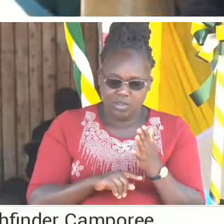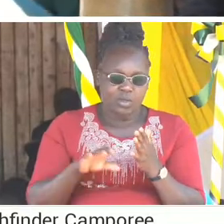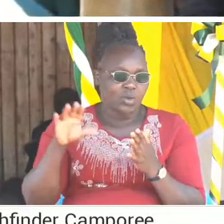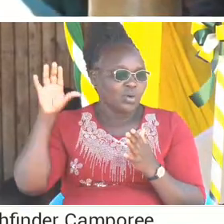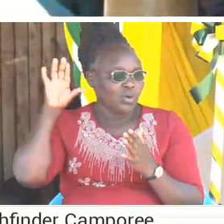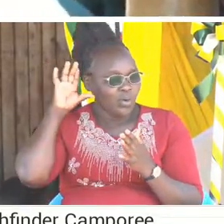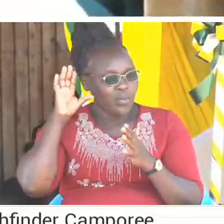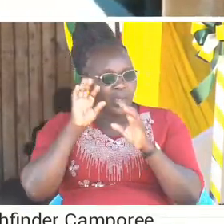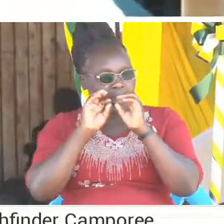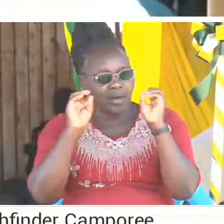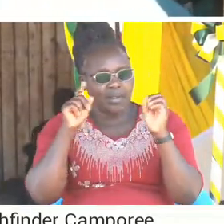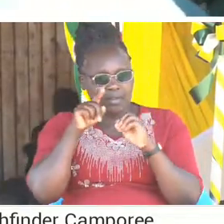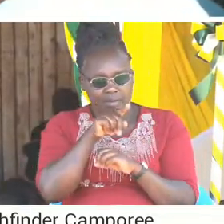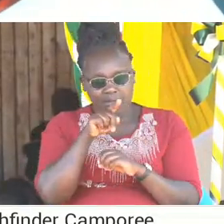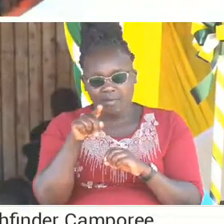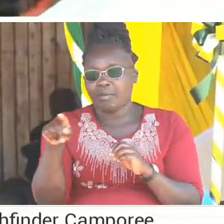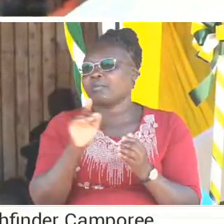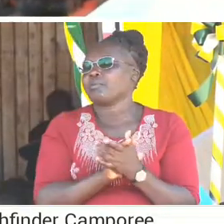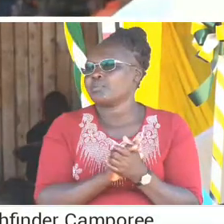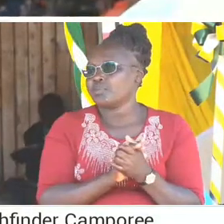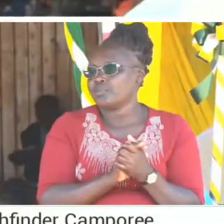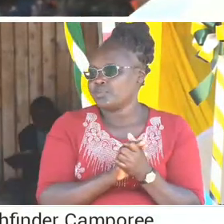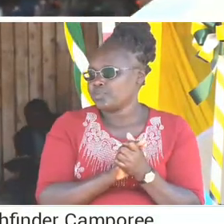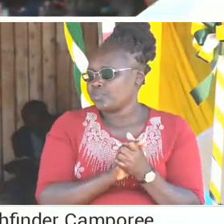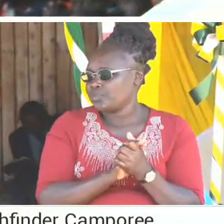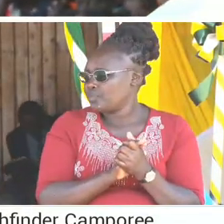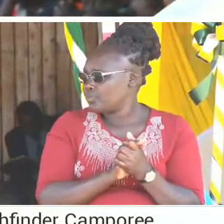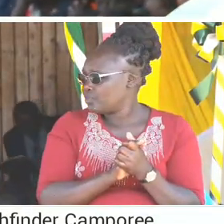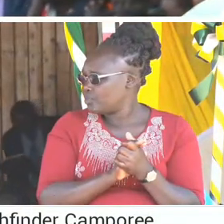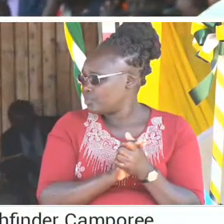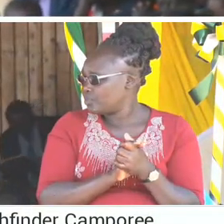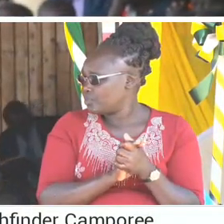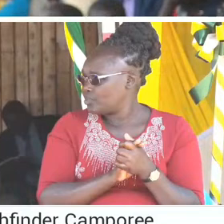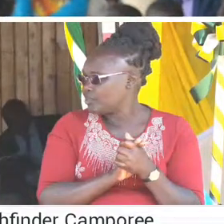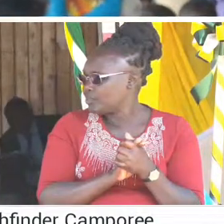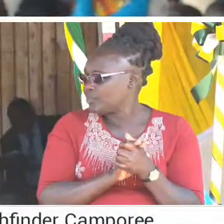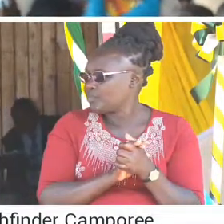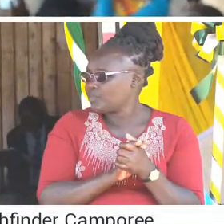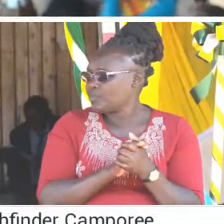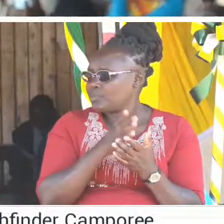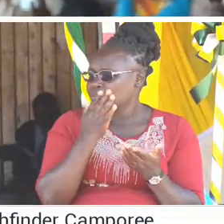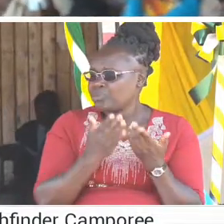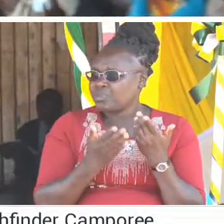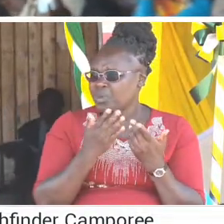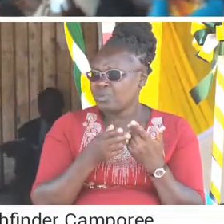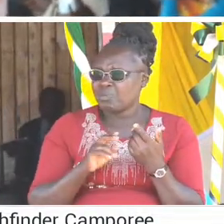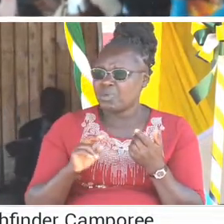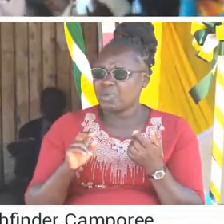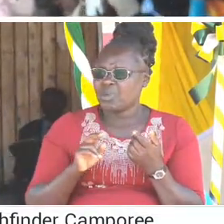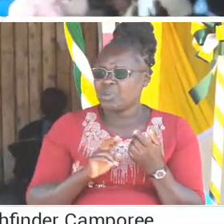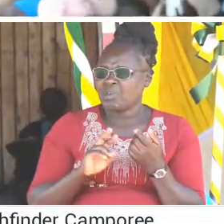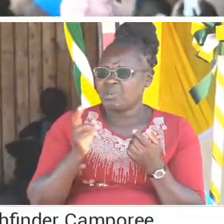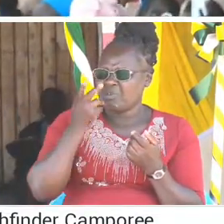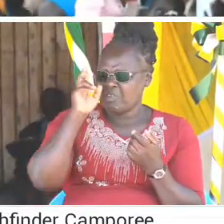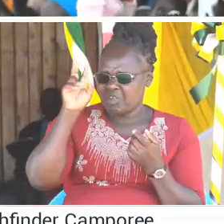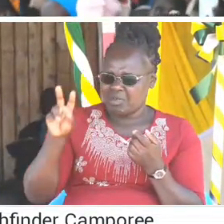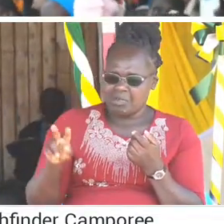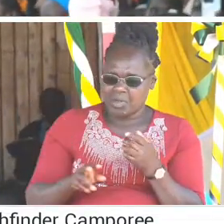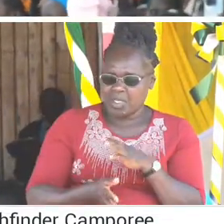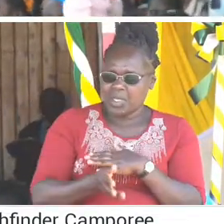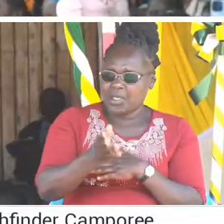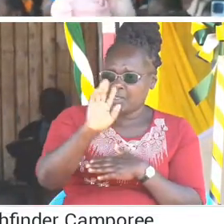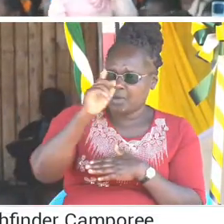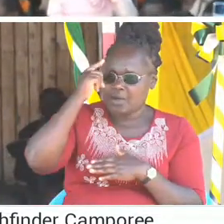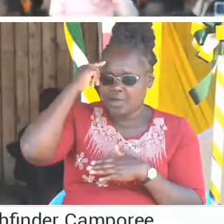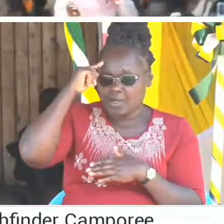linasema hivi, sisi tunafuata vile. Yaani kama tumemkulia Mungu kama shemeji. Mtu ambaye tunaweza tukabishana. Mtu